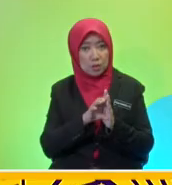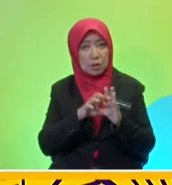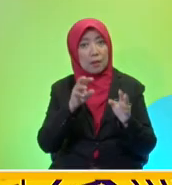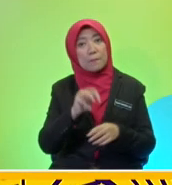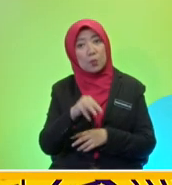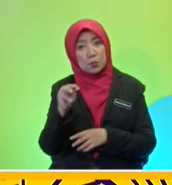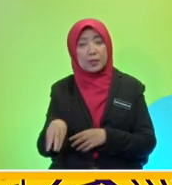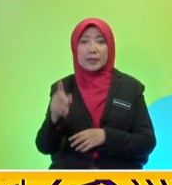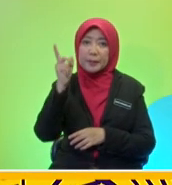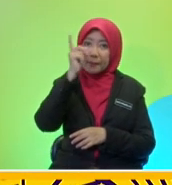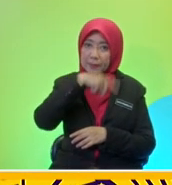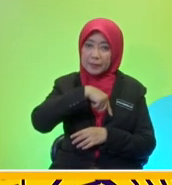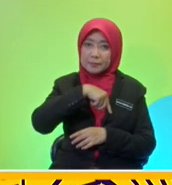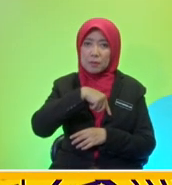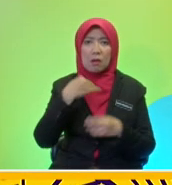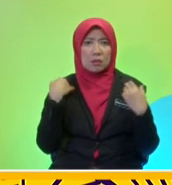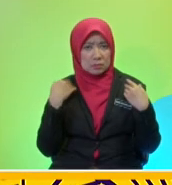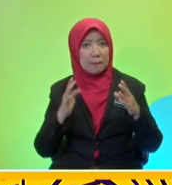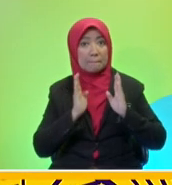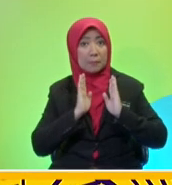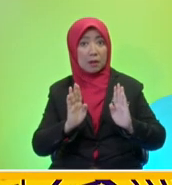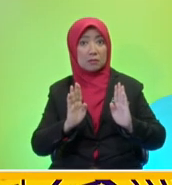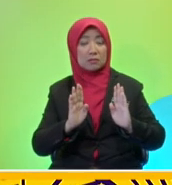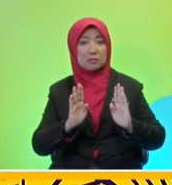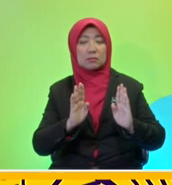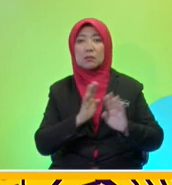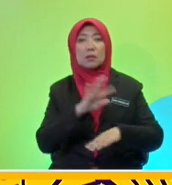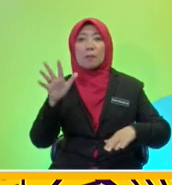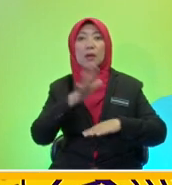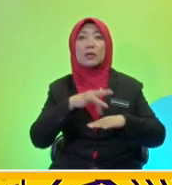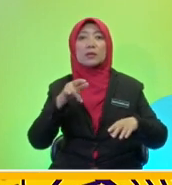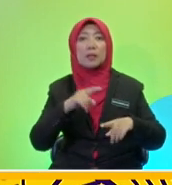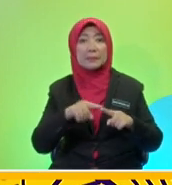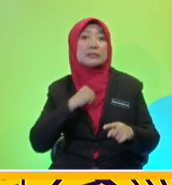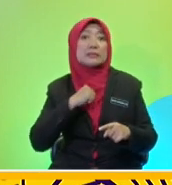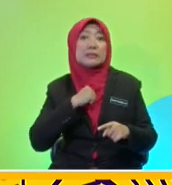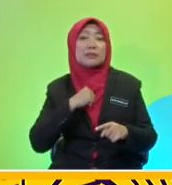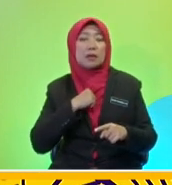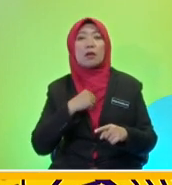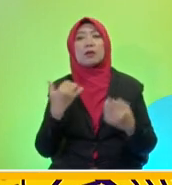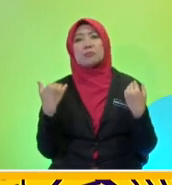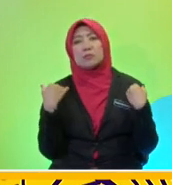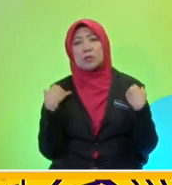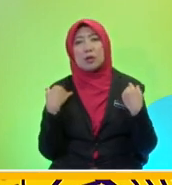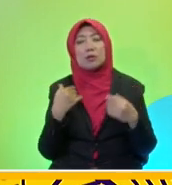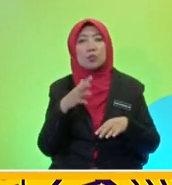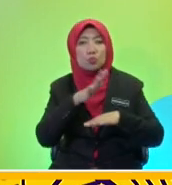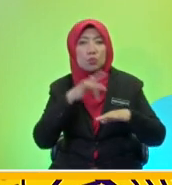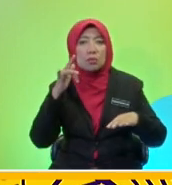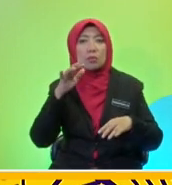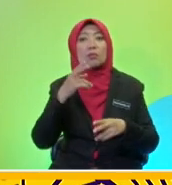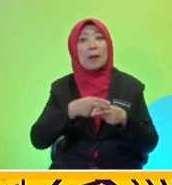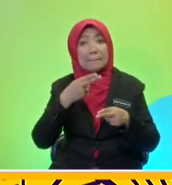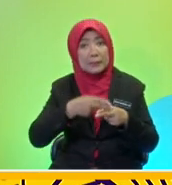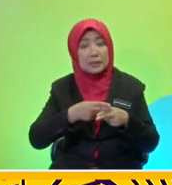murid-mudahan ke depan oke Ada banyak berani datang ke depan tak panggil pun mereka berani tapi ada pelajaran tersebut nah mau mereka datang ke depan oke Tetapi